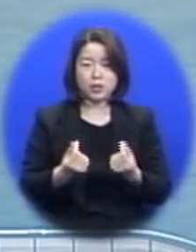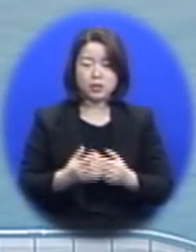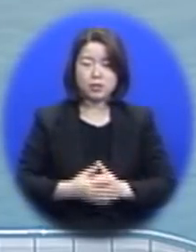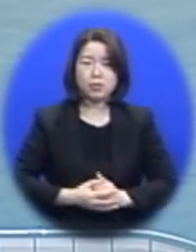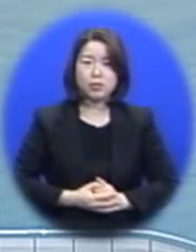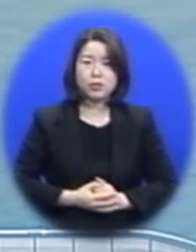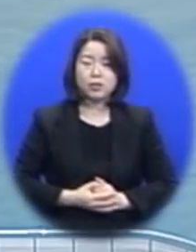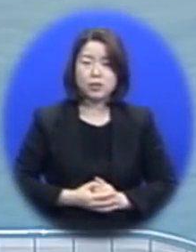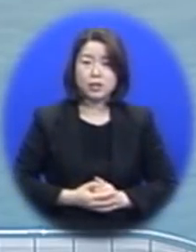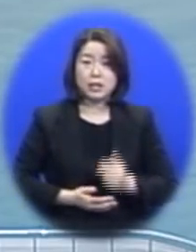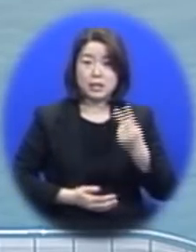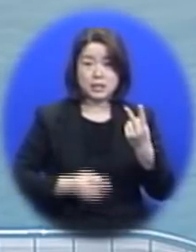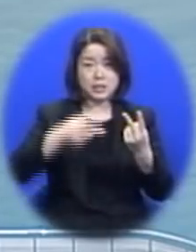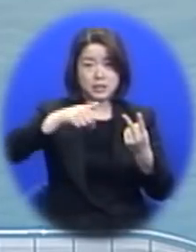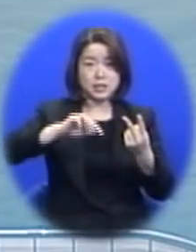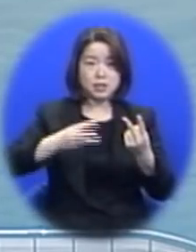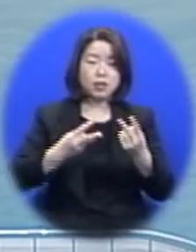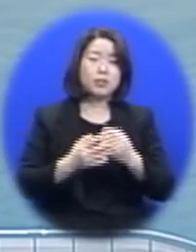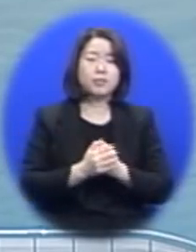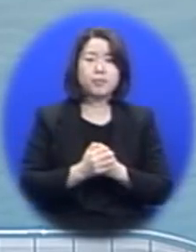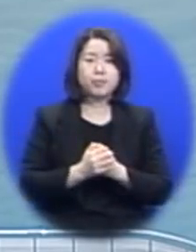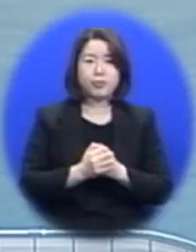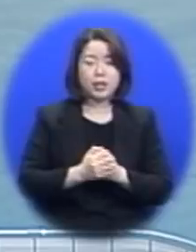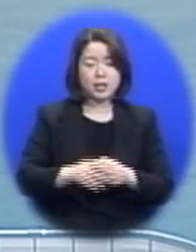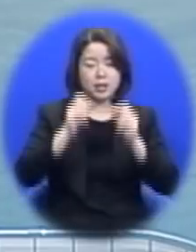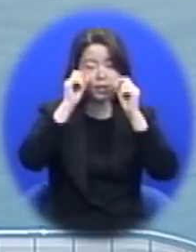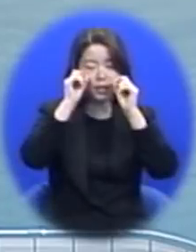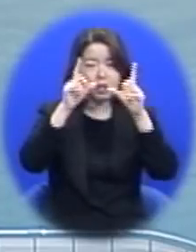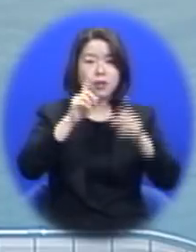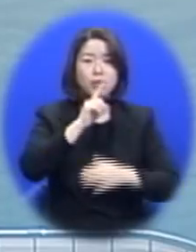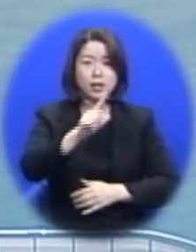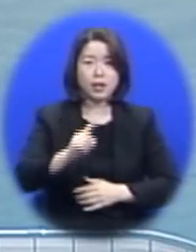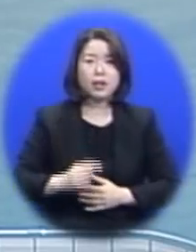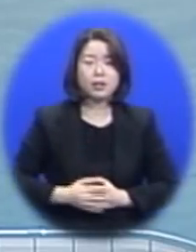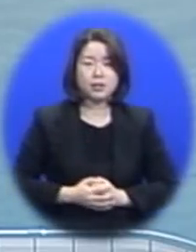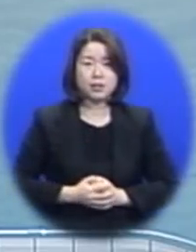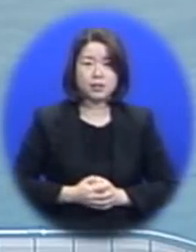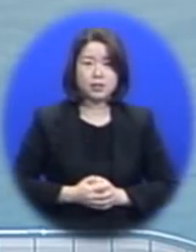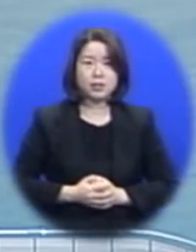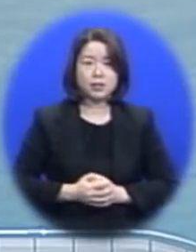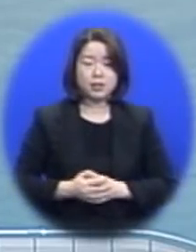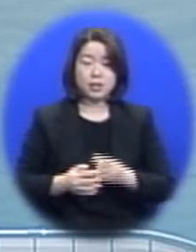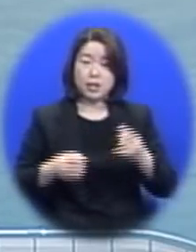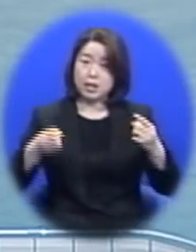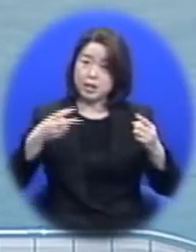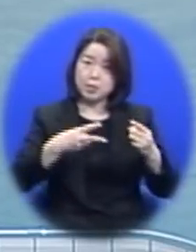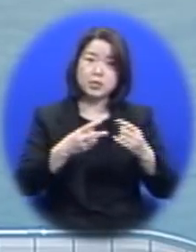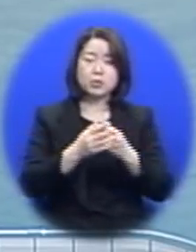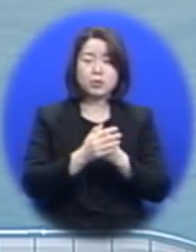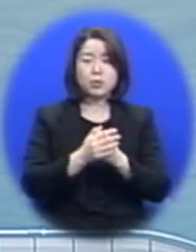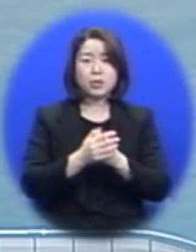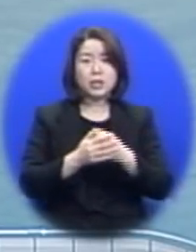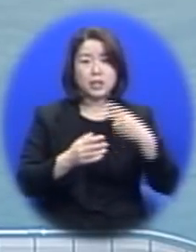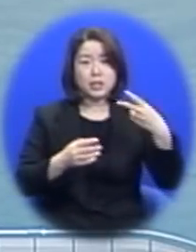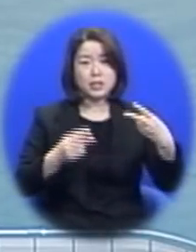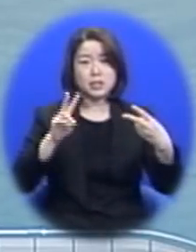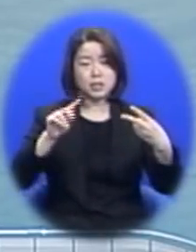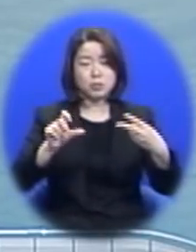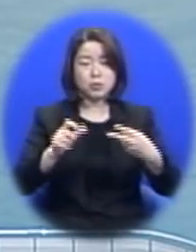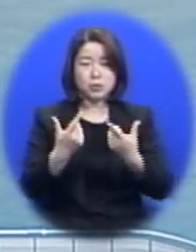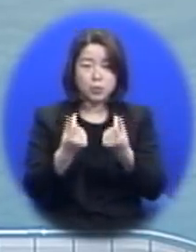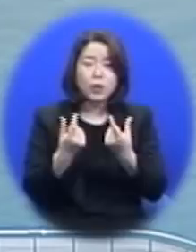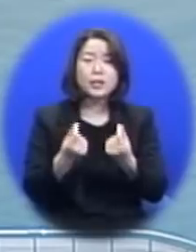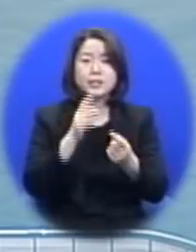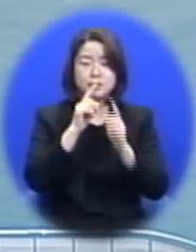주님은 2절에서 사대교회를 향하여 깨어나라 그랬습니다. 에베소서 5장 14절에도 똑같은 말씀을 사도 바울이